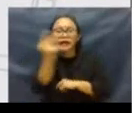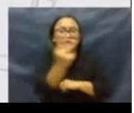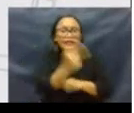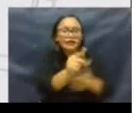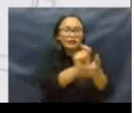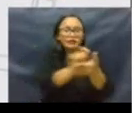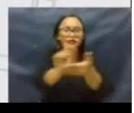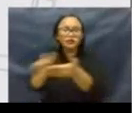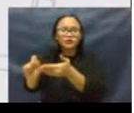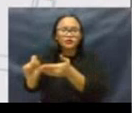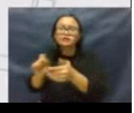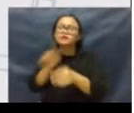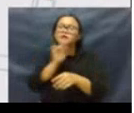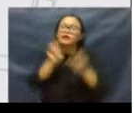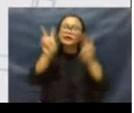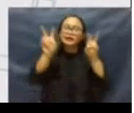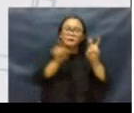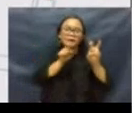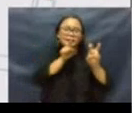I Wonder.